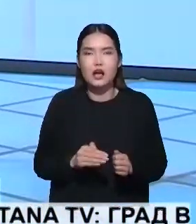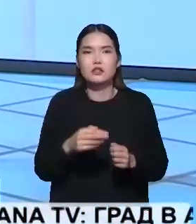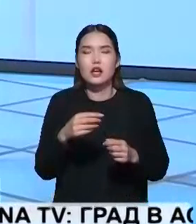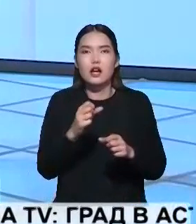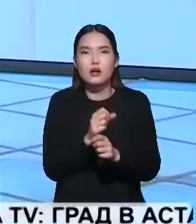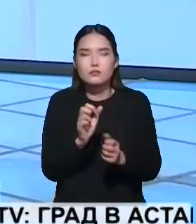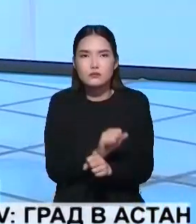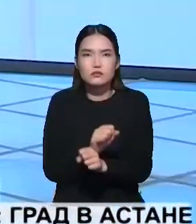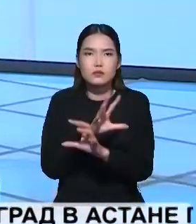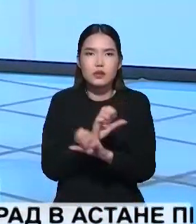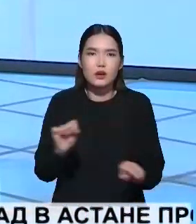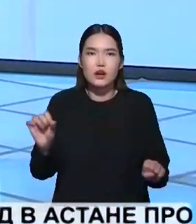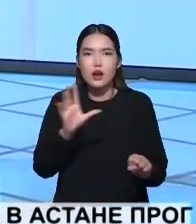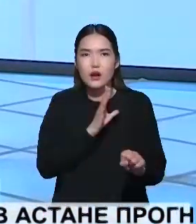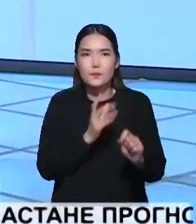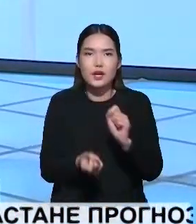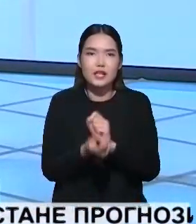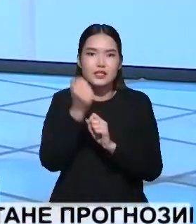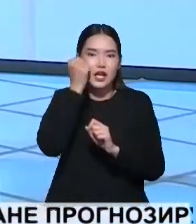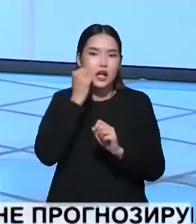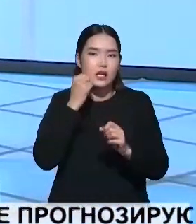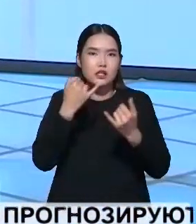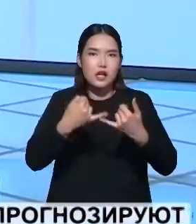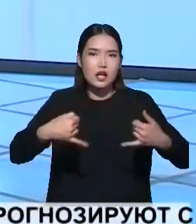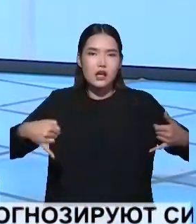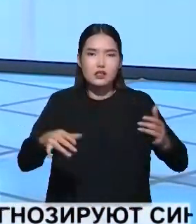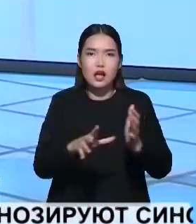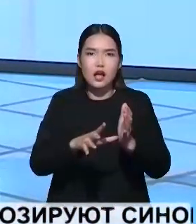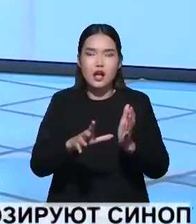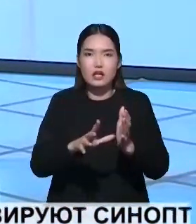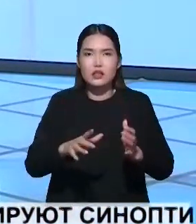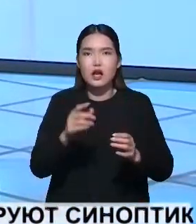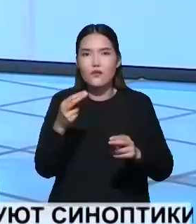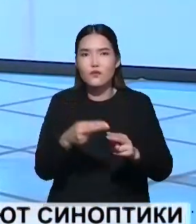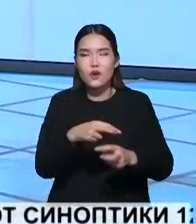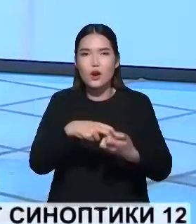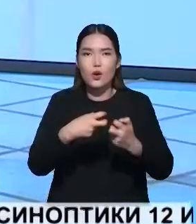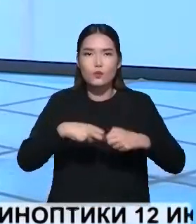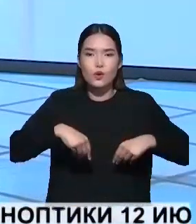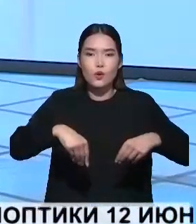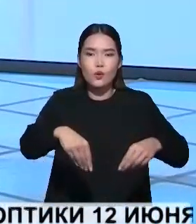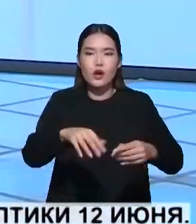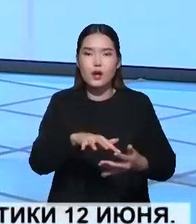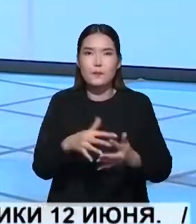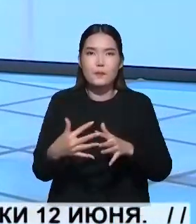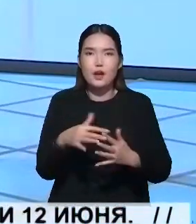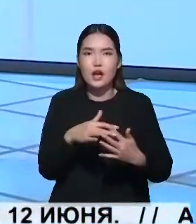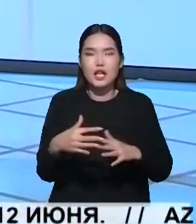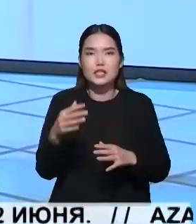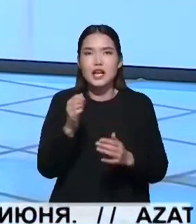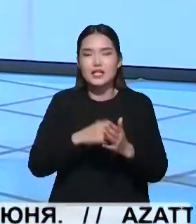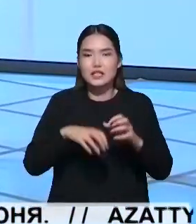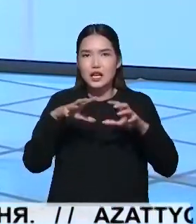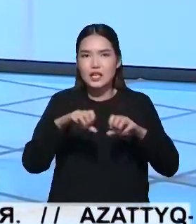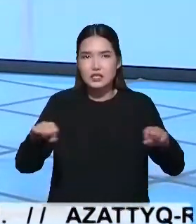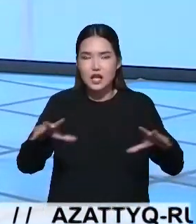которые происходят вследствие изношенности линий электропередач. Влияют проблемы и на урожай в поселке. Из-за перебоев со